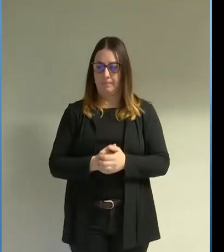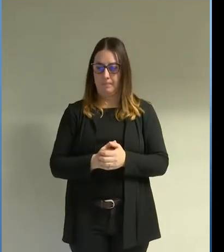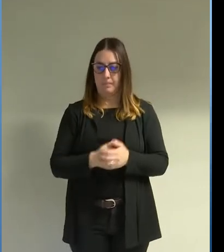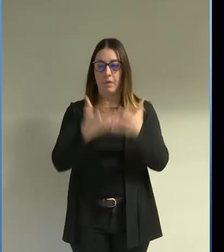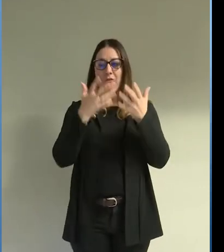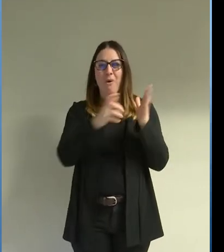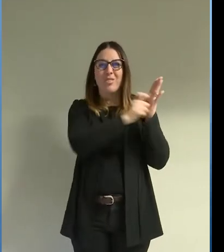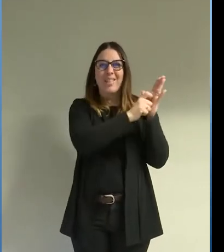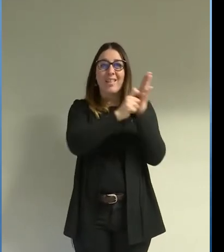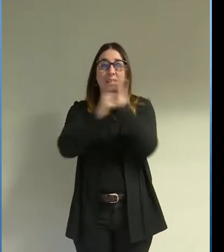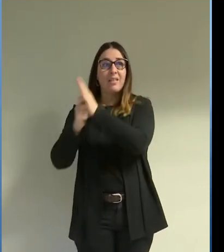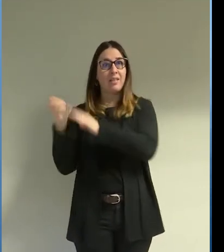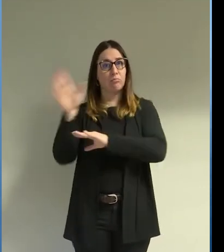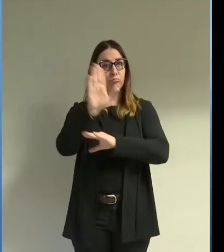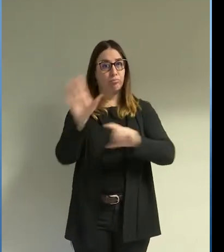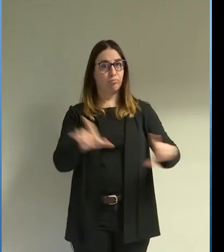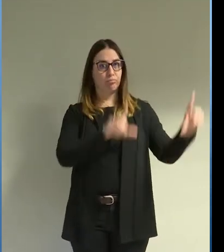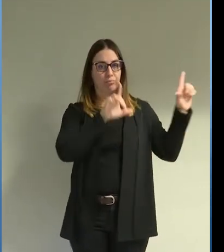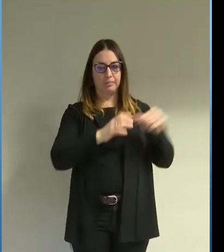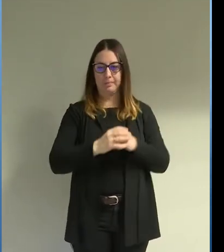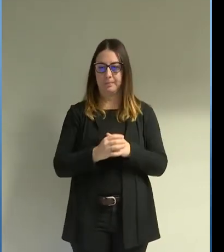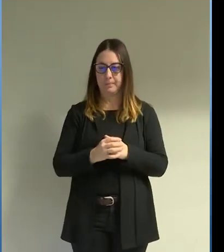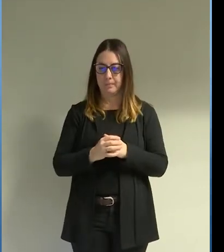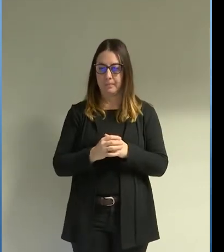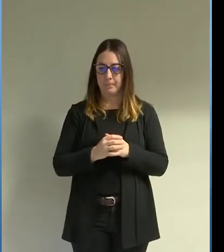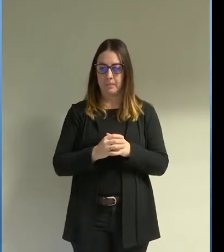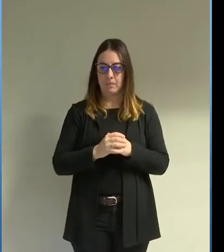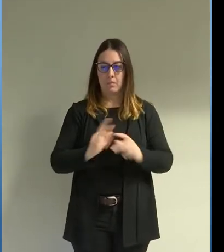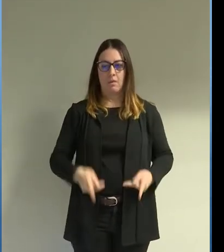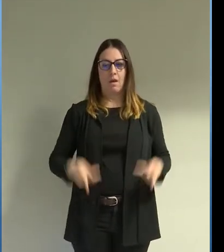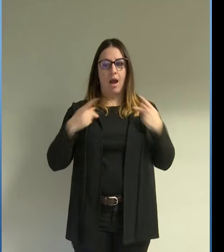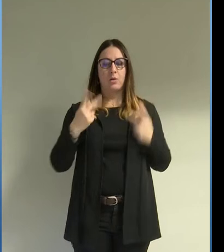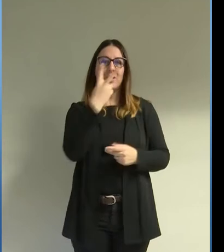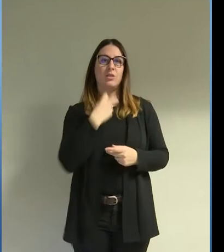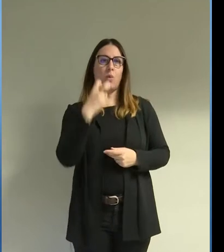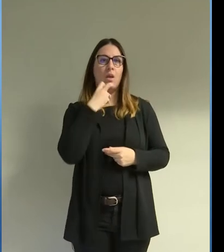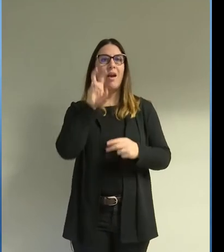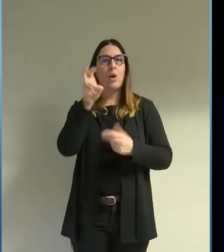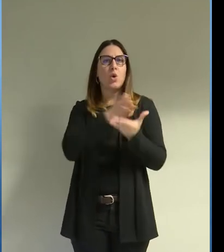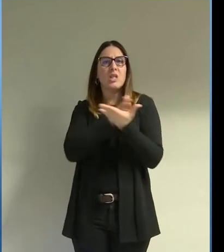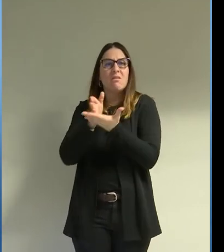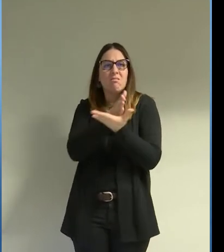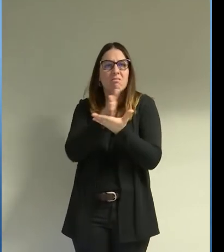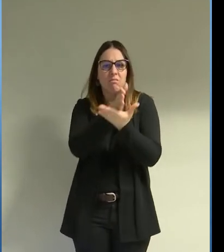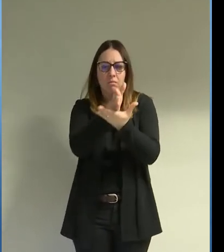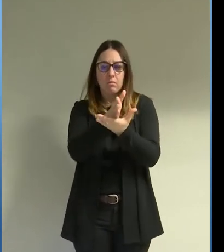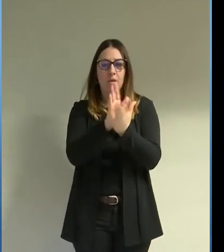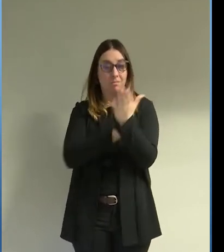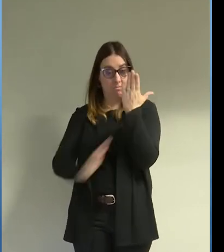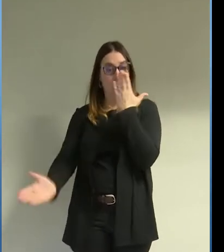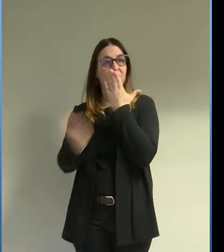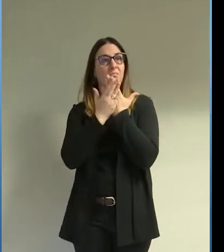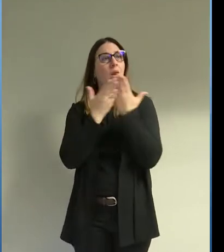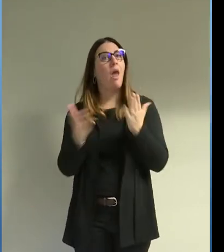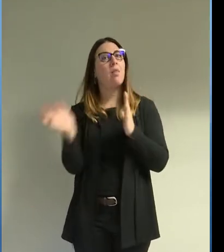bien tout d'abord je voulais mentionner les ateliers citoyens de redirections écologique vous trouverez annexé à cette délibération